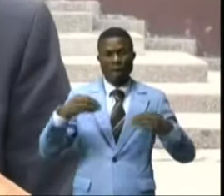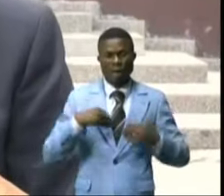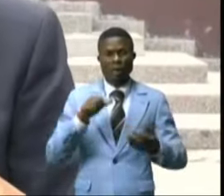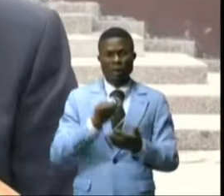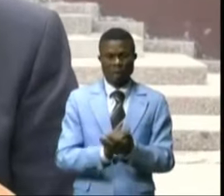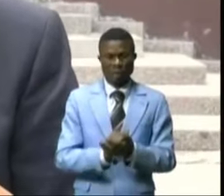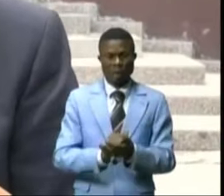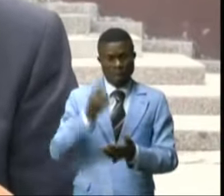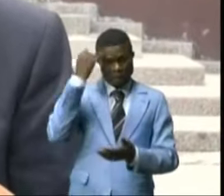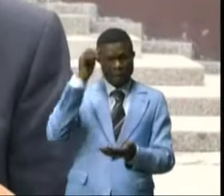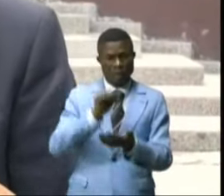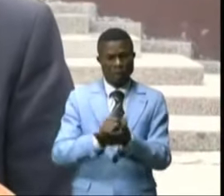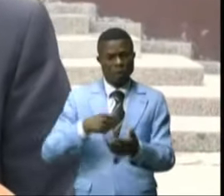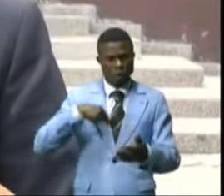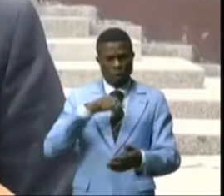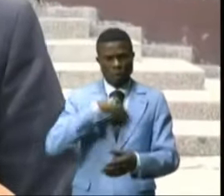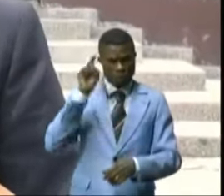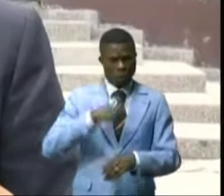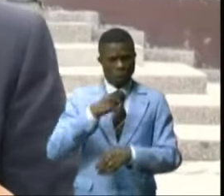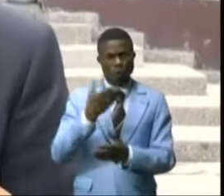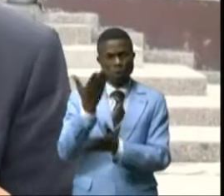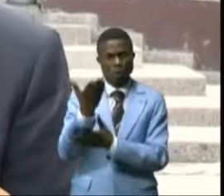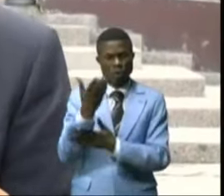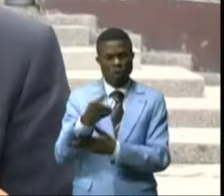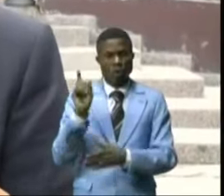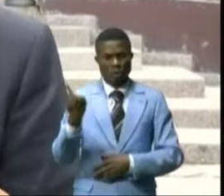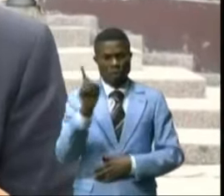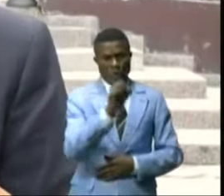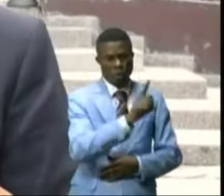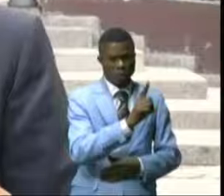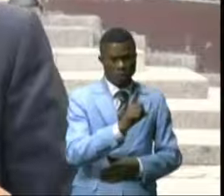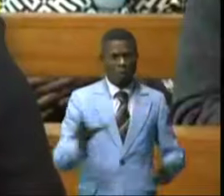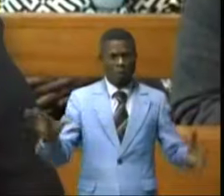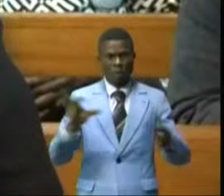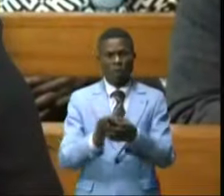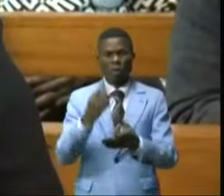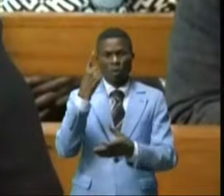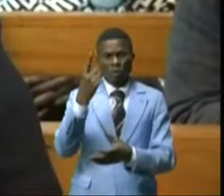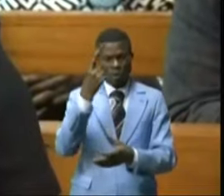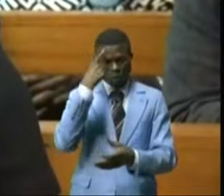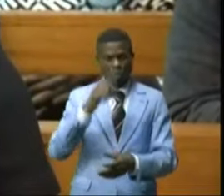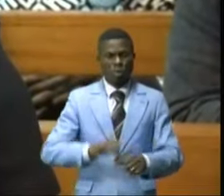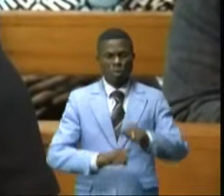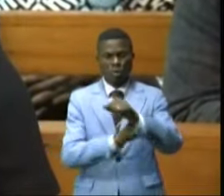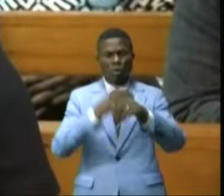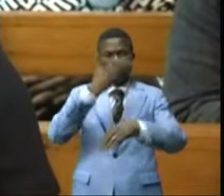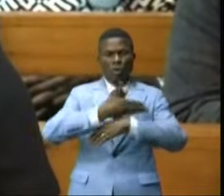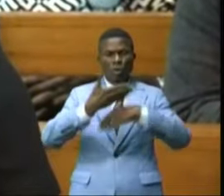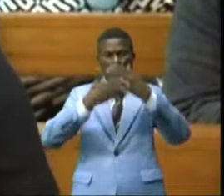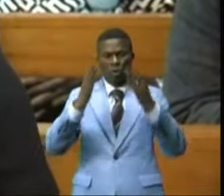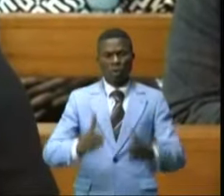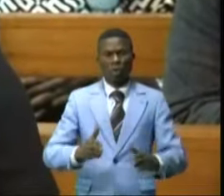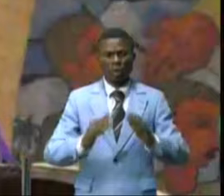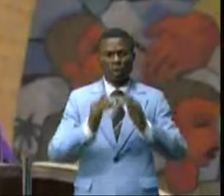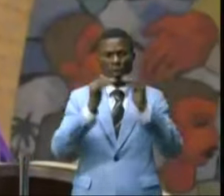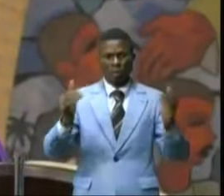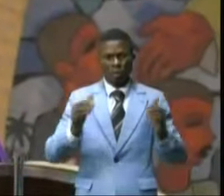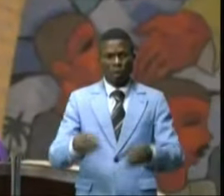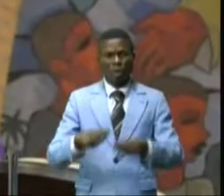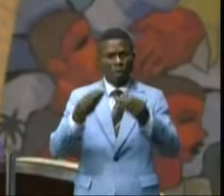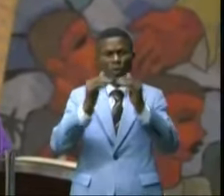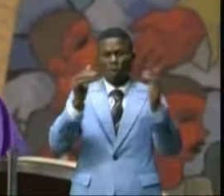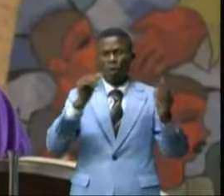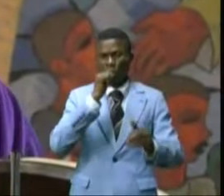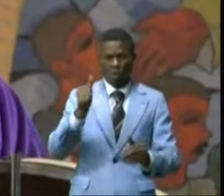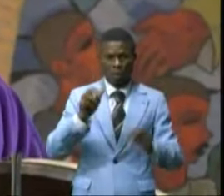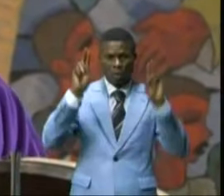c'est à ce niveau-là que nous devons demander à chacun d'entre nous de nous mettre ensemble comme un architecte pour construire la paix. On ne donne pas la paix, il n'y a